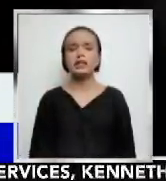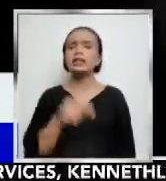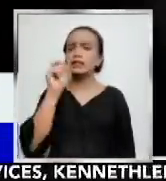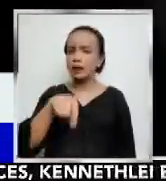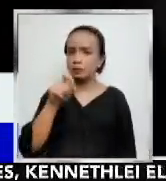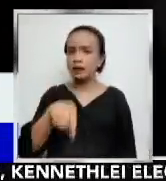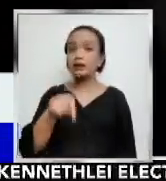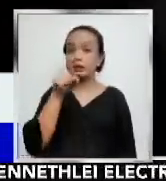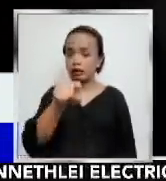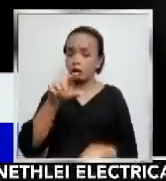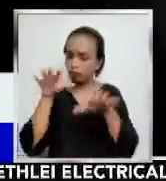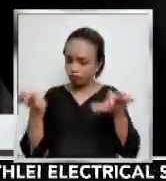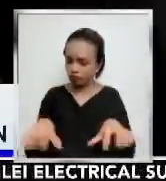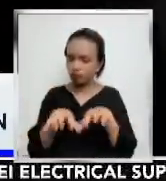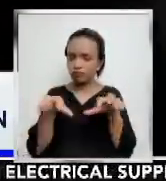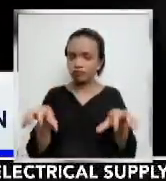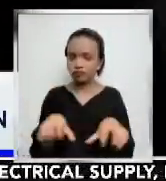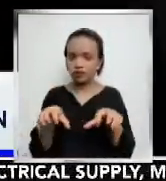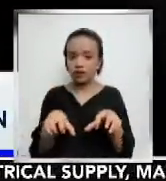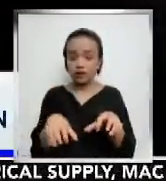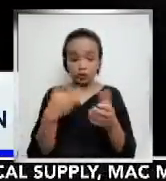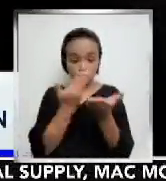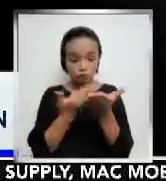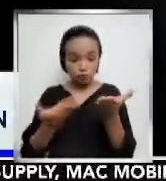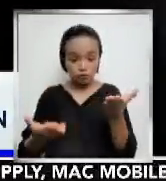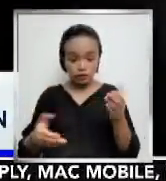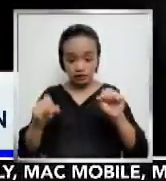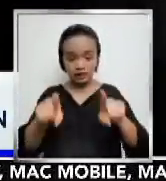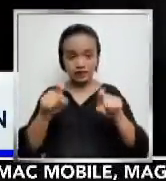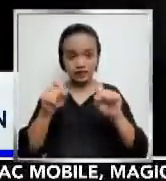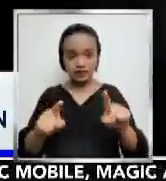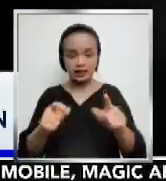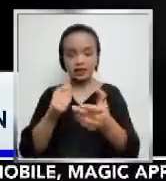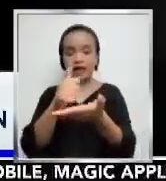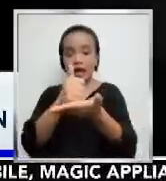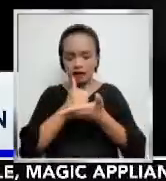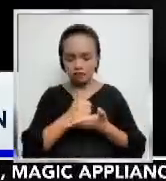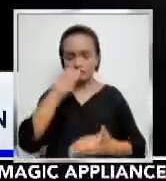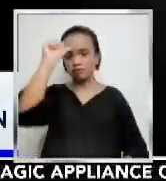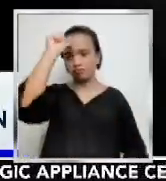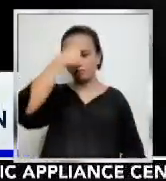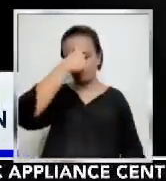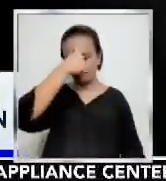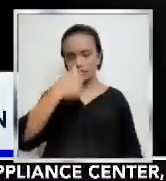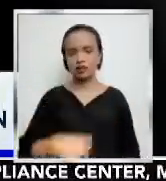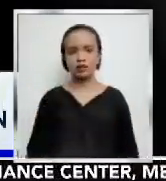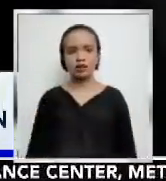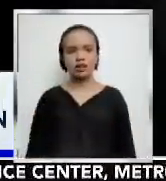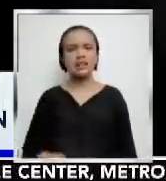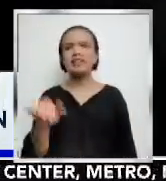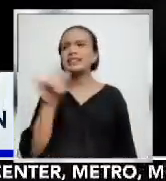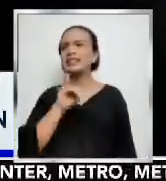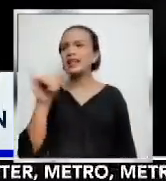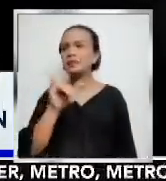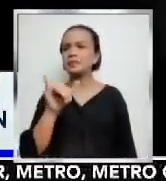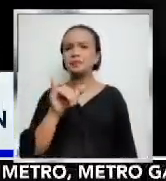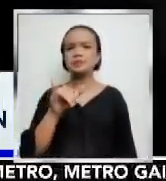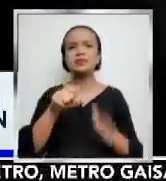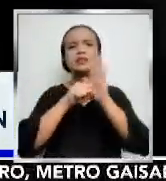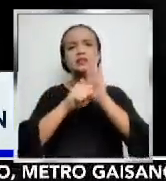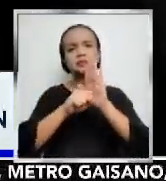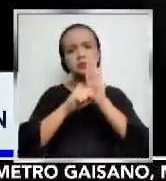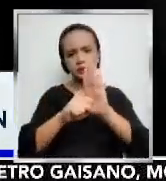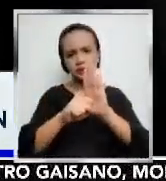bentahe lang ng mga objects na ito, nare-remind tayo na ano yung, para siyang simbolo eh, nare-remind tayo